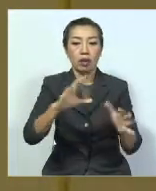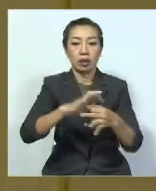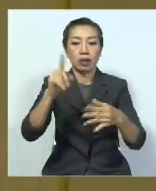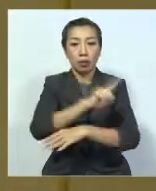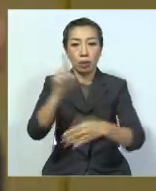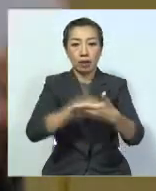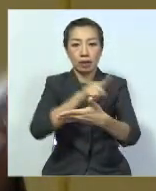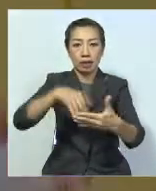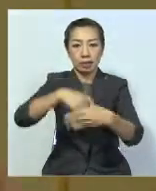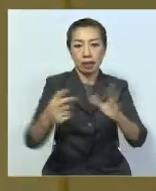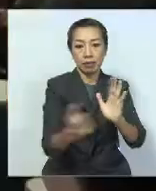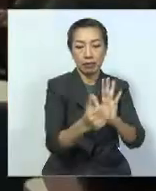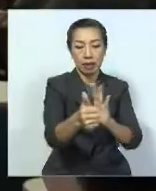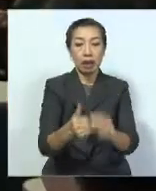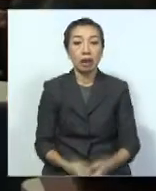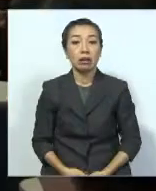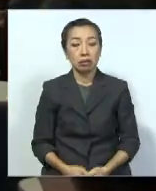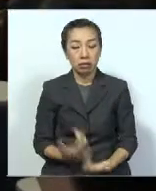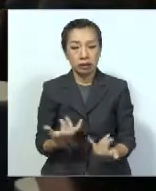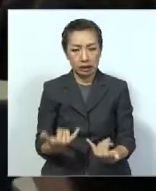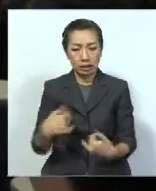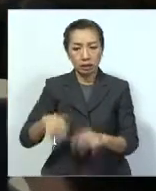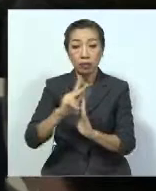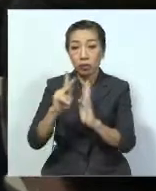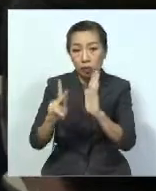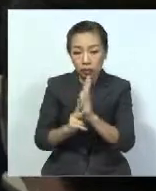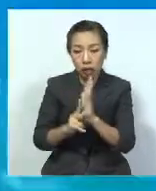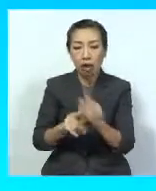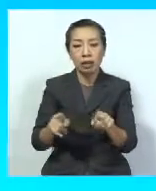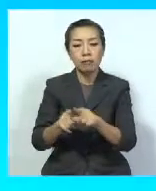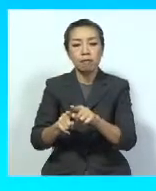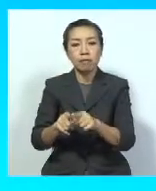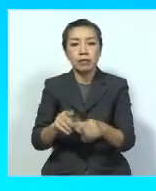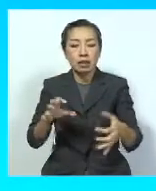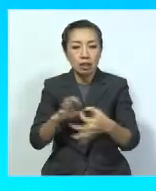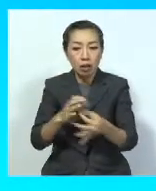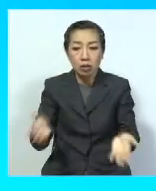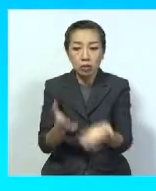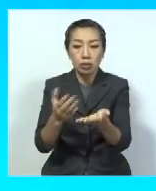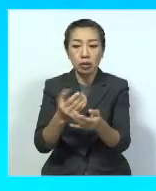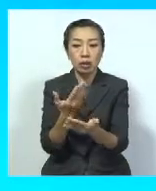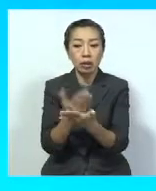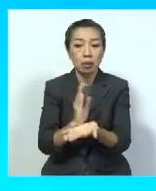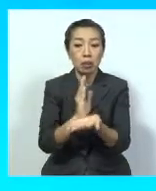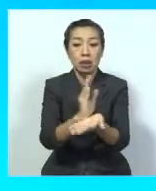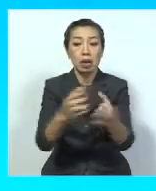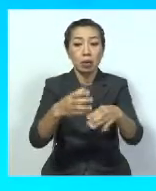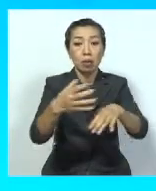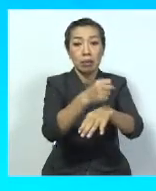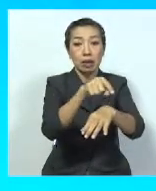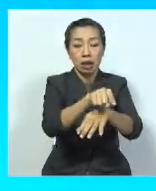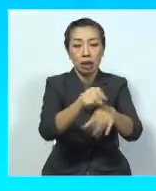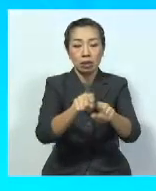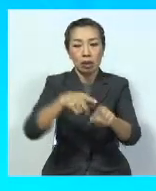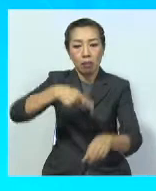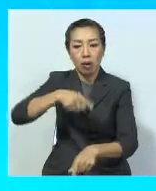หลักการร่างพรบแก้ไขเพิ่มเติมประมวลรัษฎากรเพื่อสนับสนุนการบริจาคให้แก่พรรคการเมืองตาม